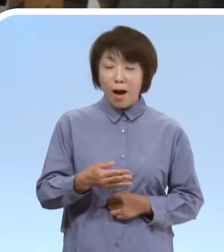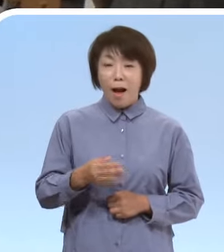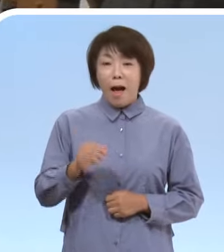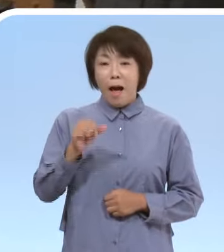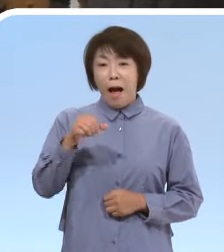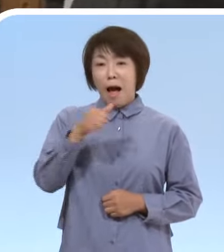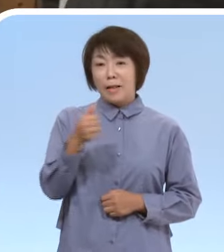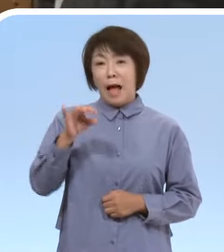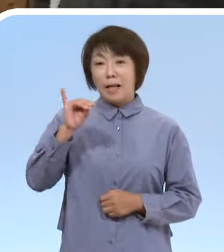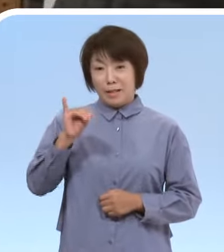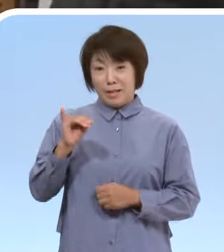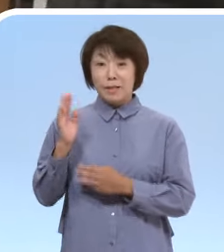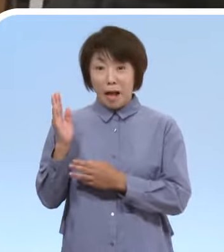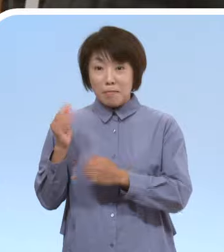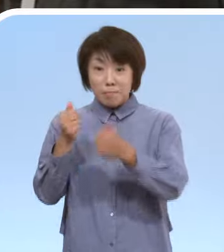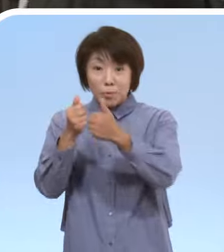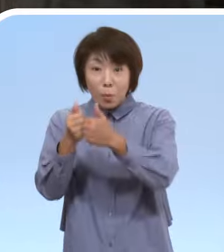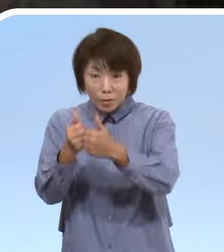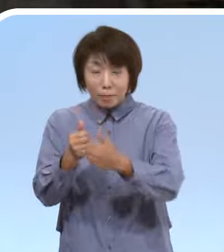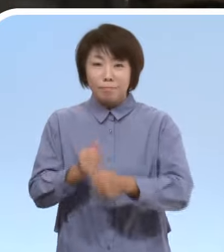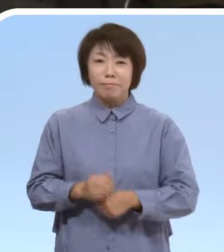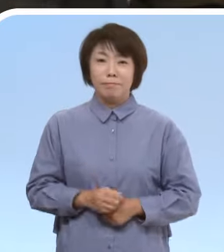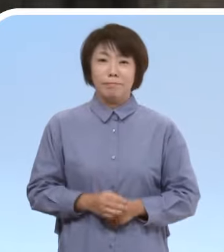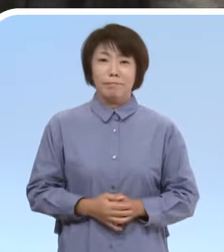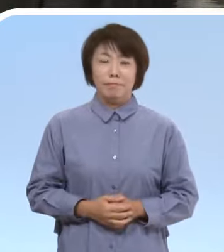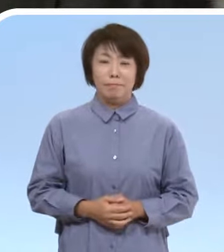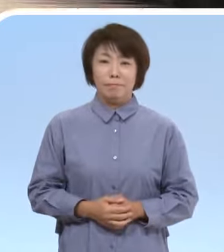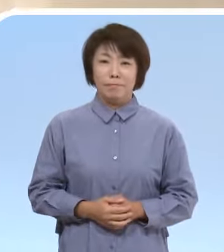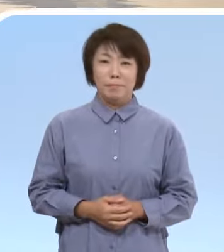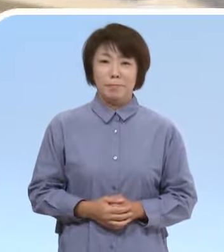続いては足立さんがチャレンジ。